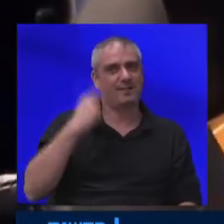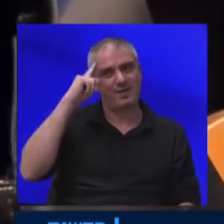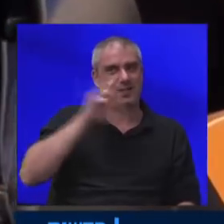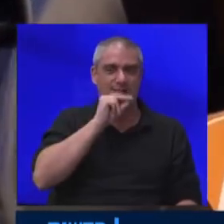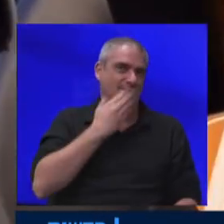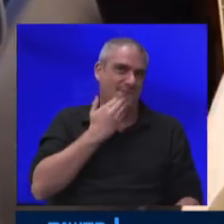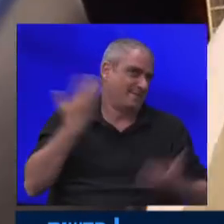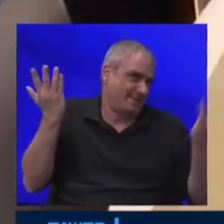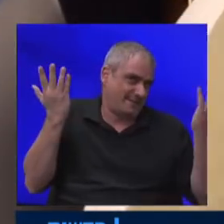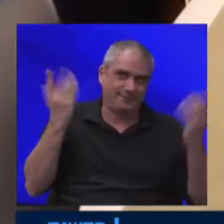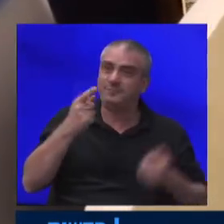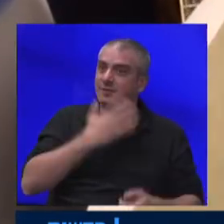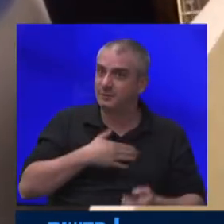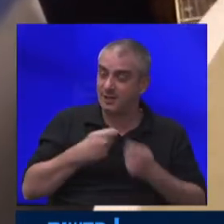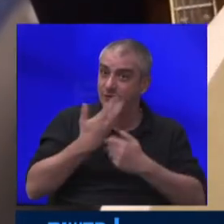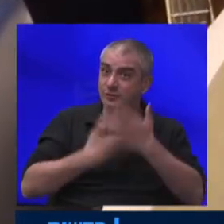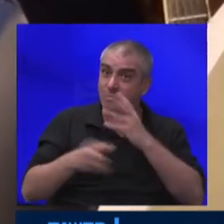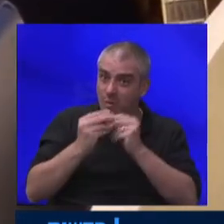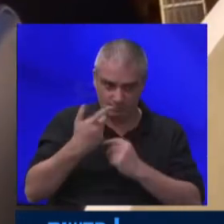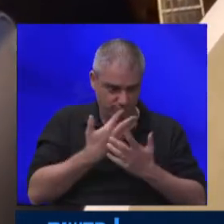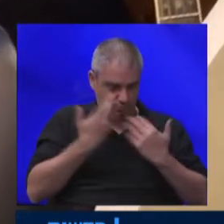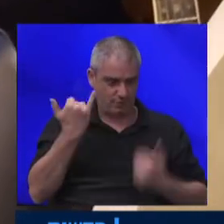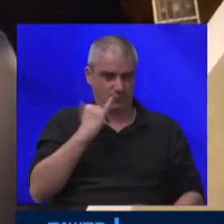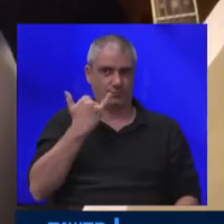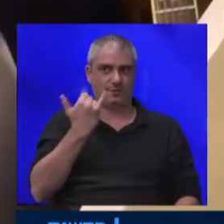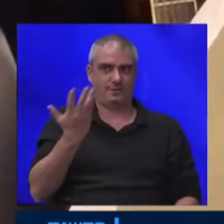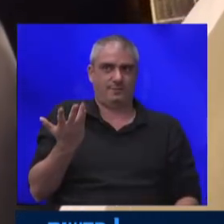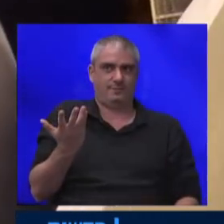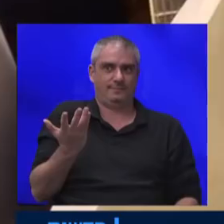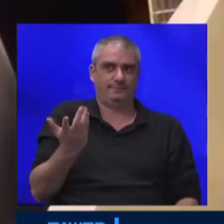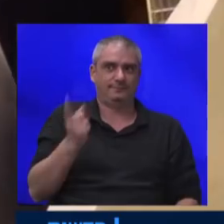like to collaborate with him? Sure. I mean,